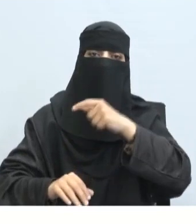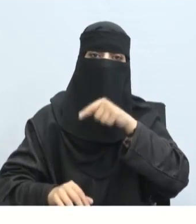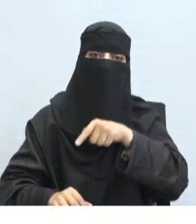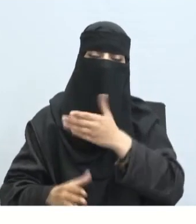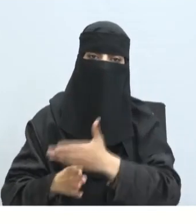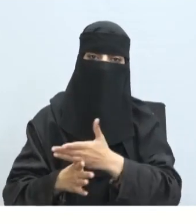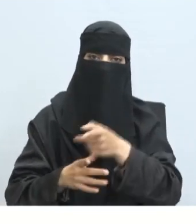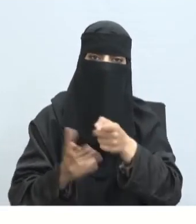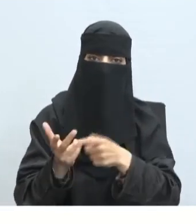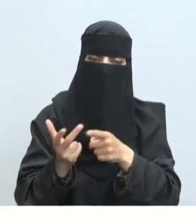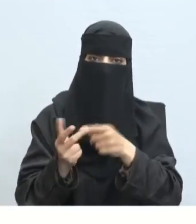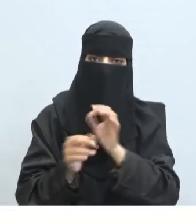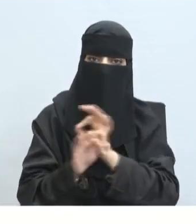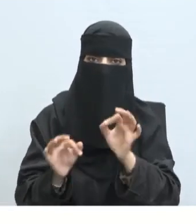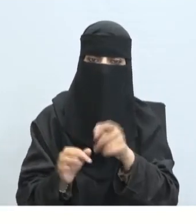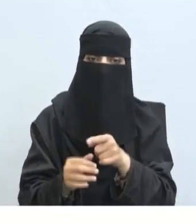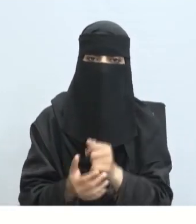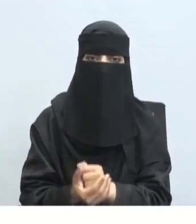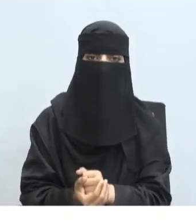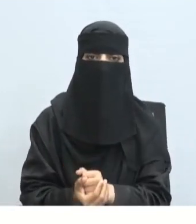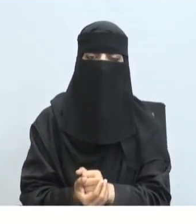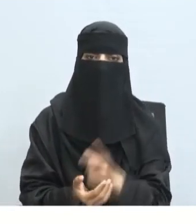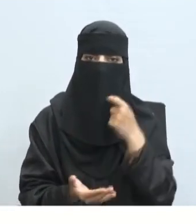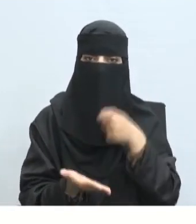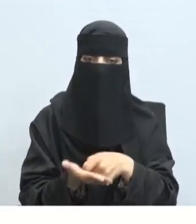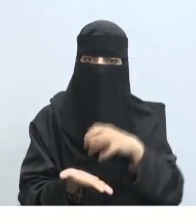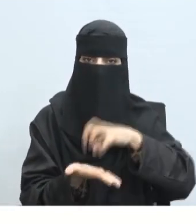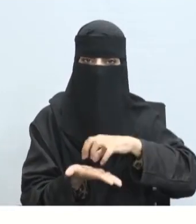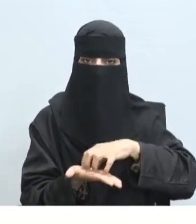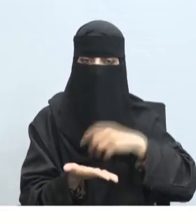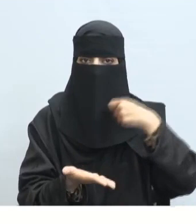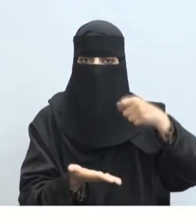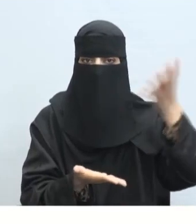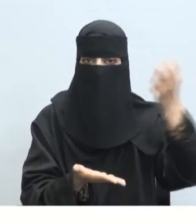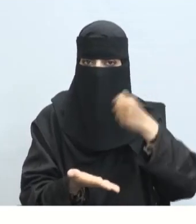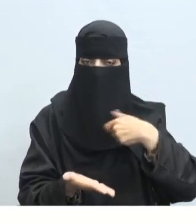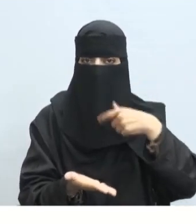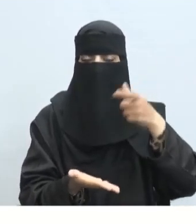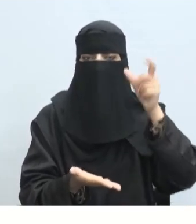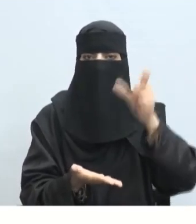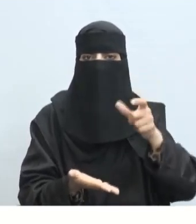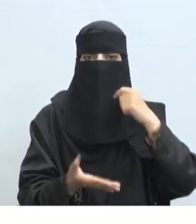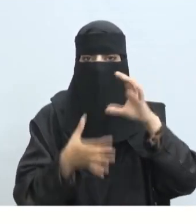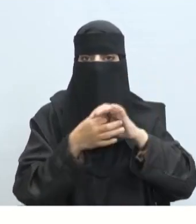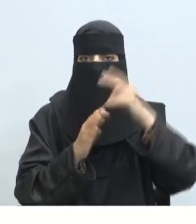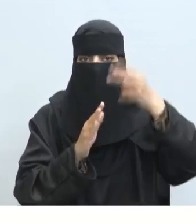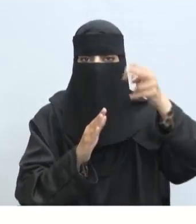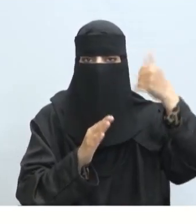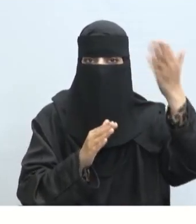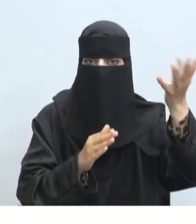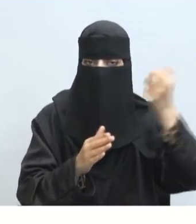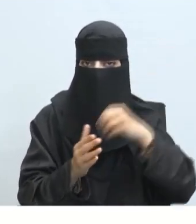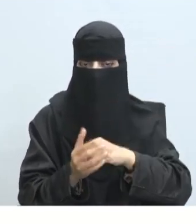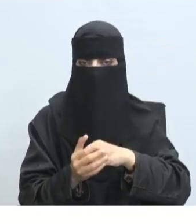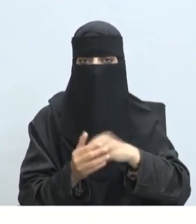اختياري لان لا لا يمكن ان اقوم بشراء مثلا معدات الصوت او الجا الى التعاقد مع مورد